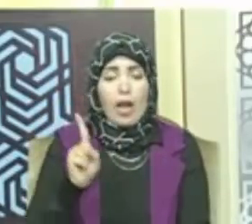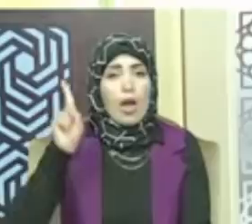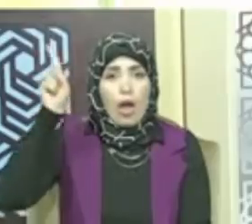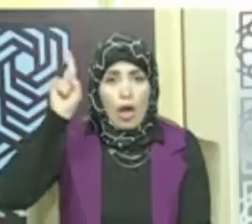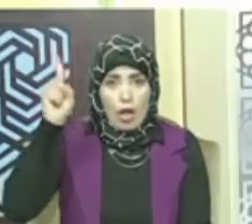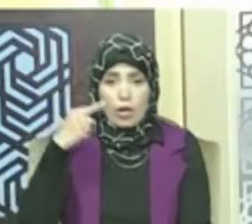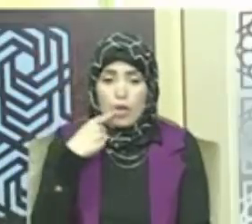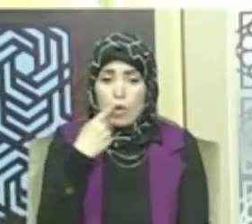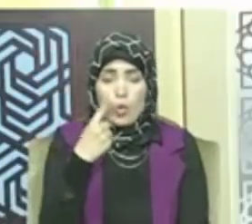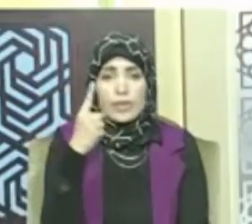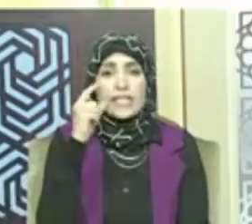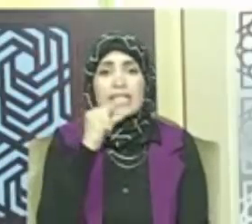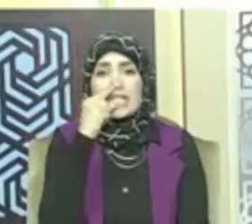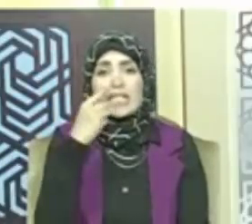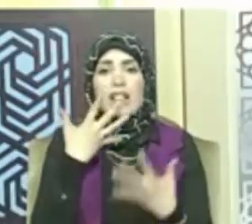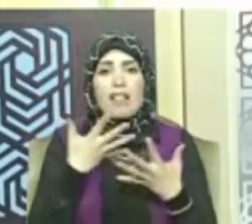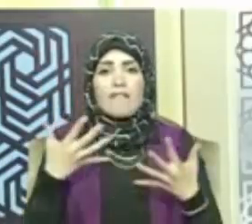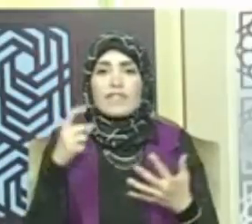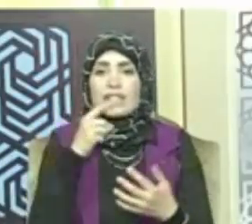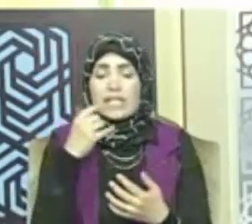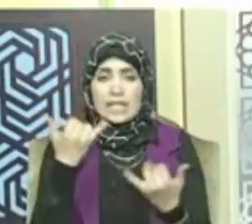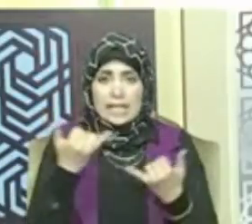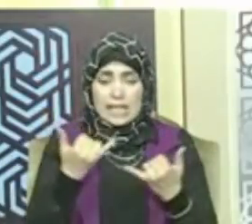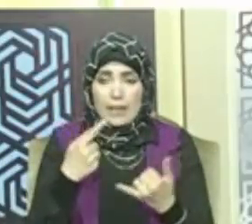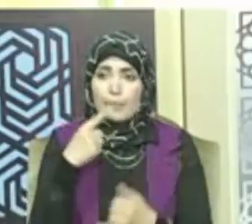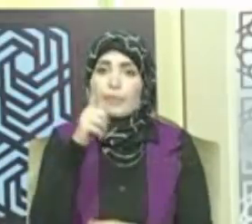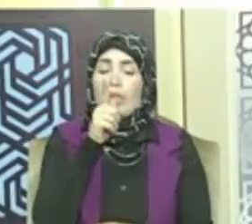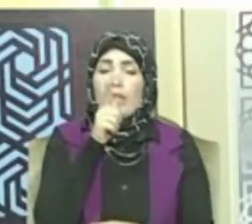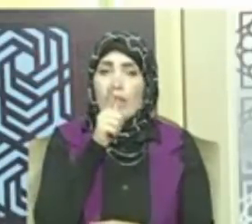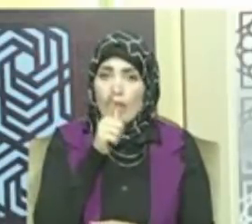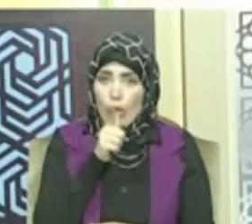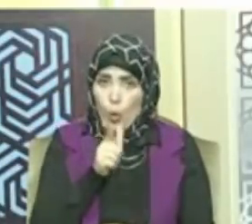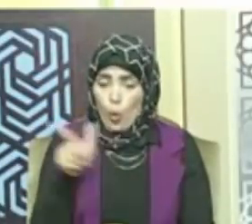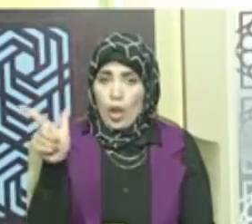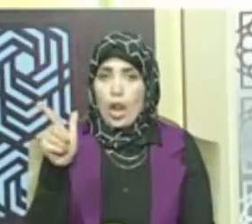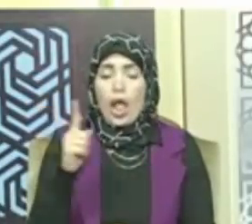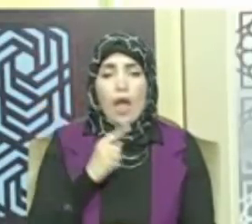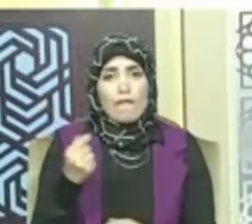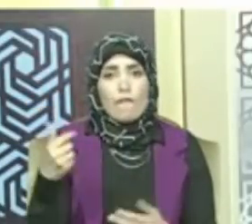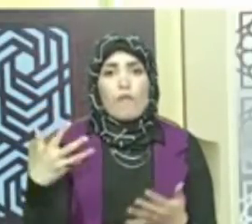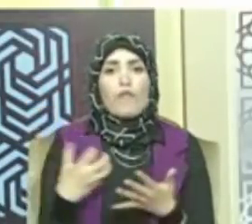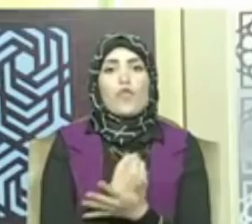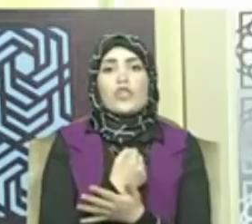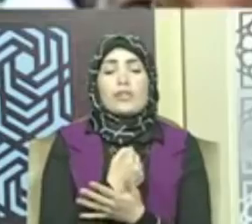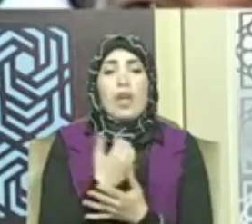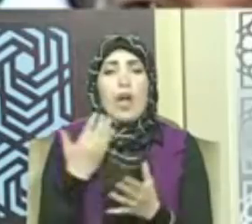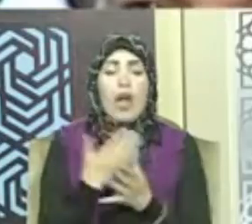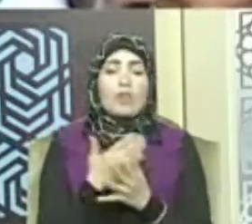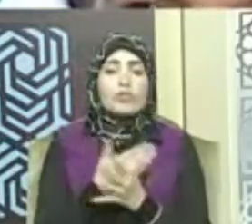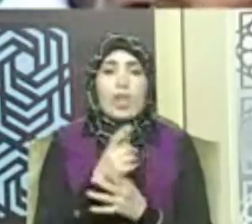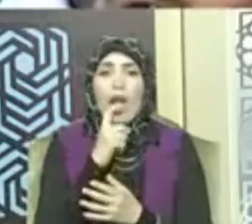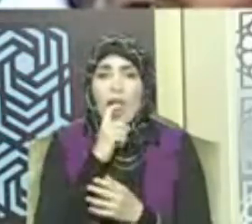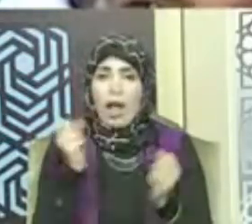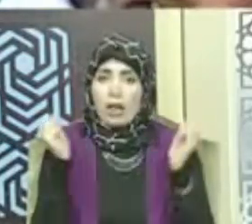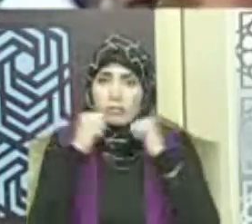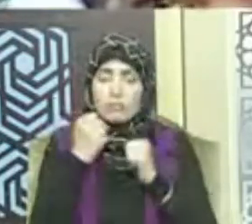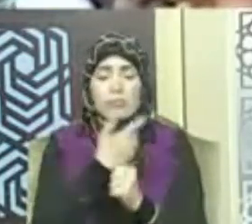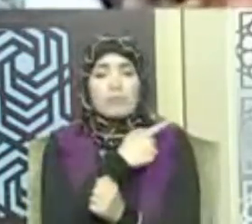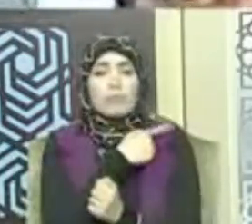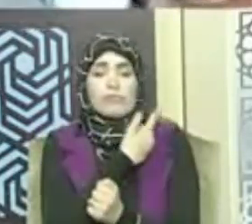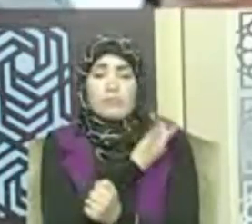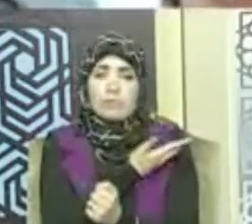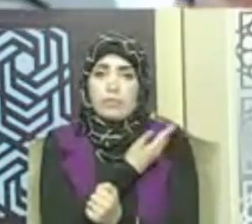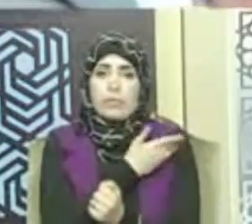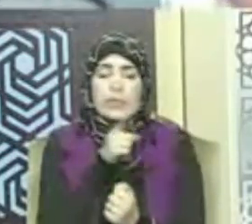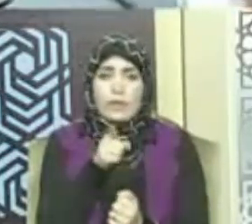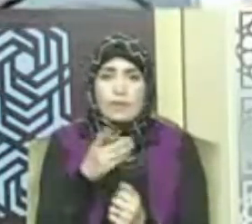حرج. نقول فرصة للرجوع إلى الله والعودة عن